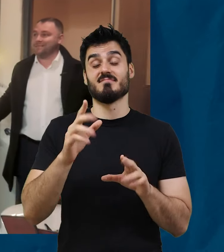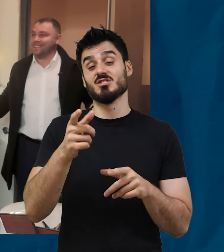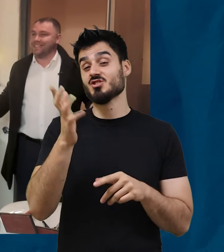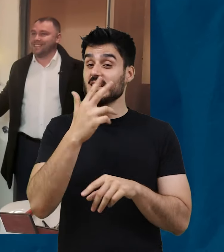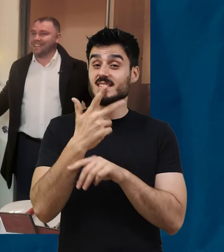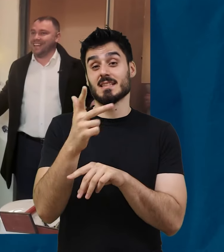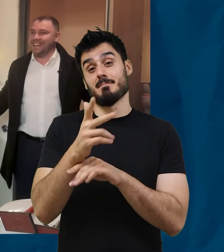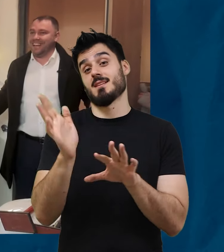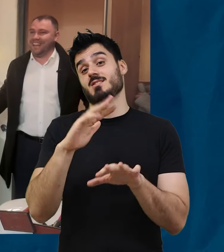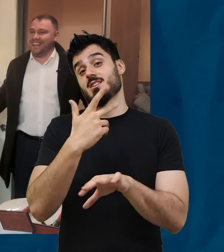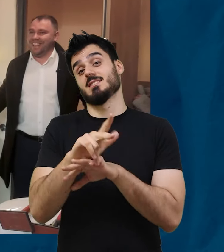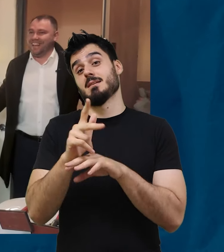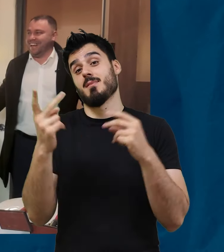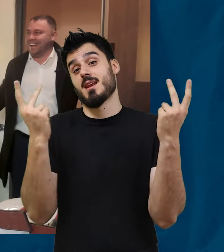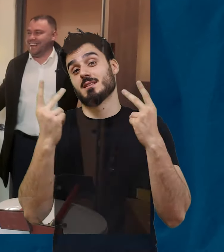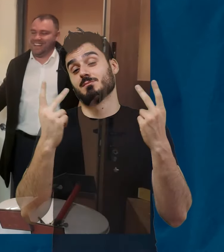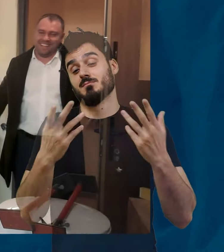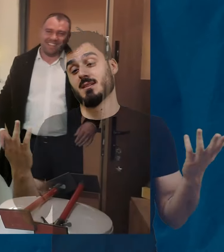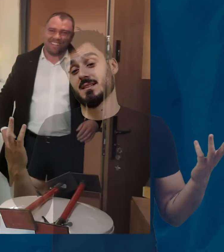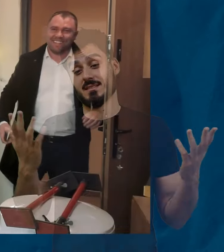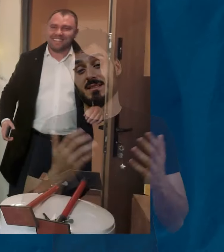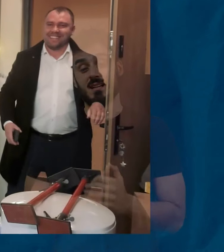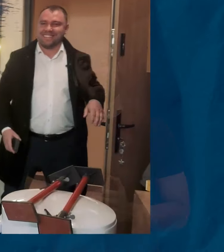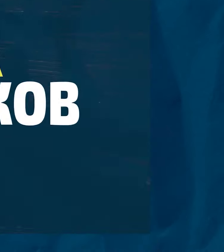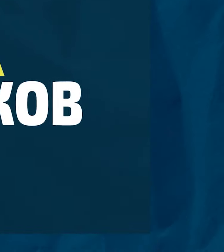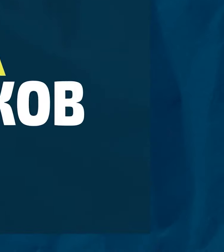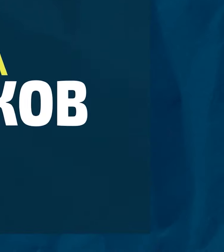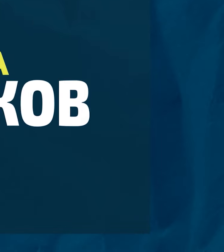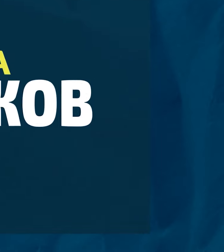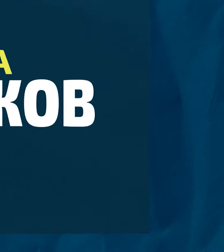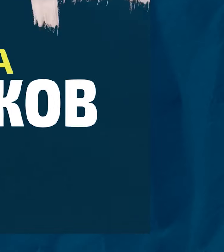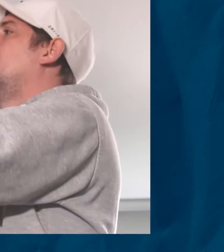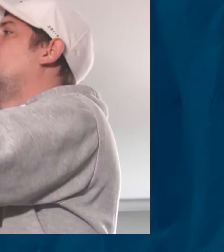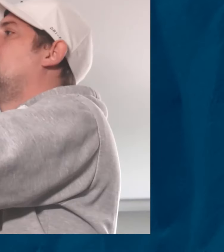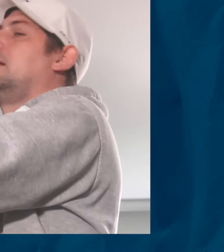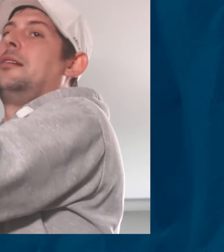Ще се снимаш, разбира се, как тя да се снимаш.